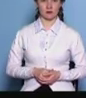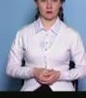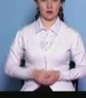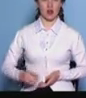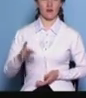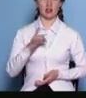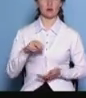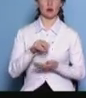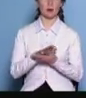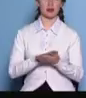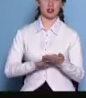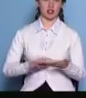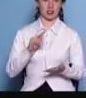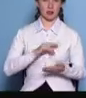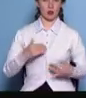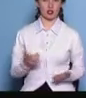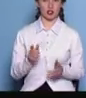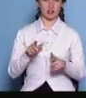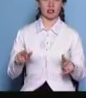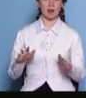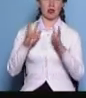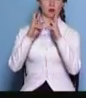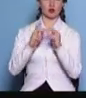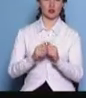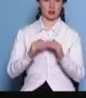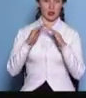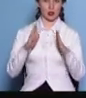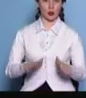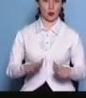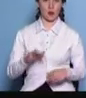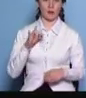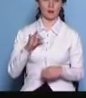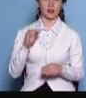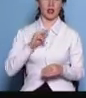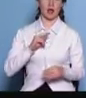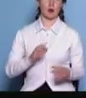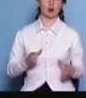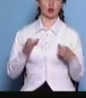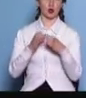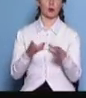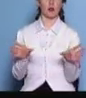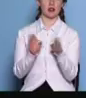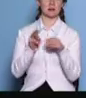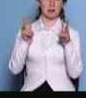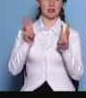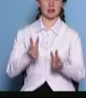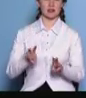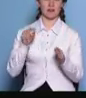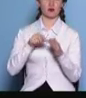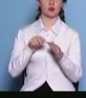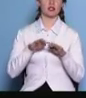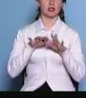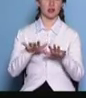республике продолжается работа с жильцами обрушившегося дома. План действий был сверстан рабочей группой совместно с министром по чрезвычайным ситуациям. Как это